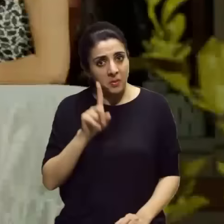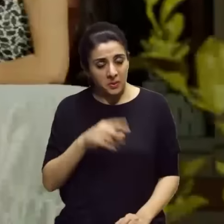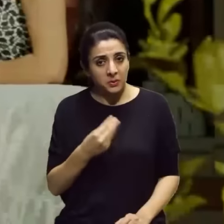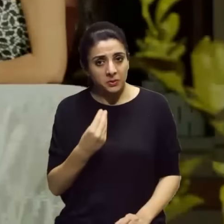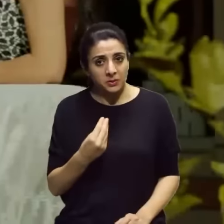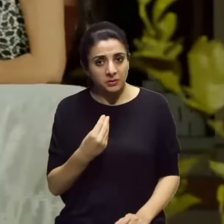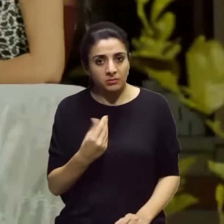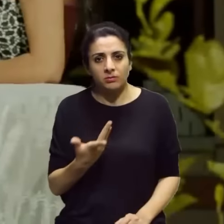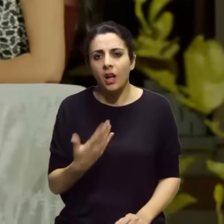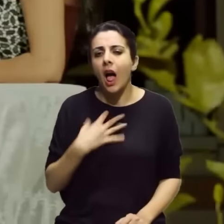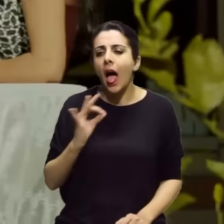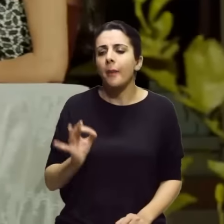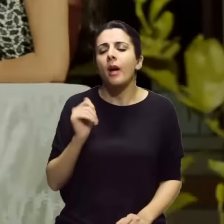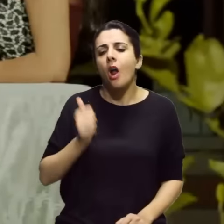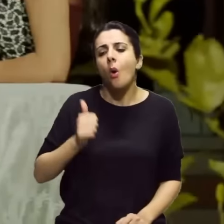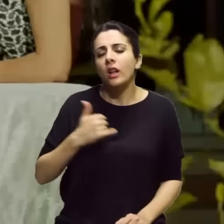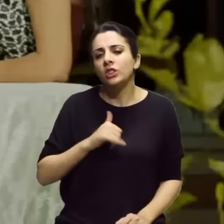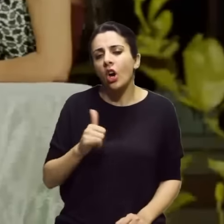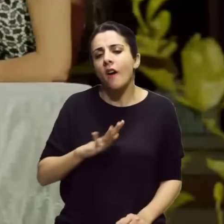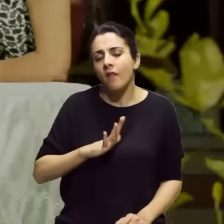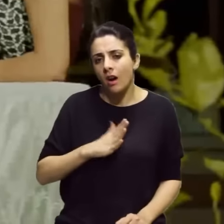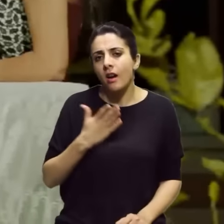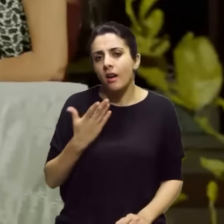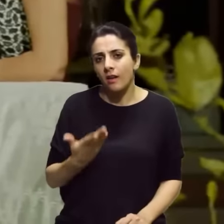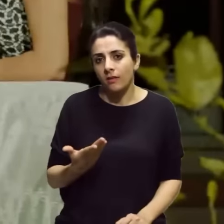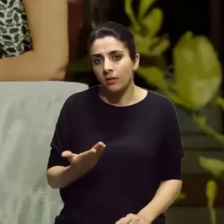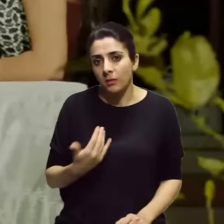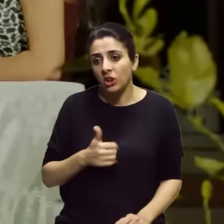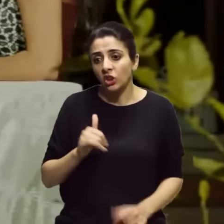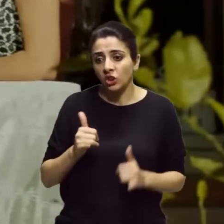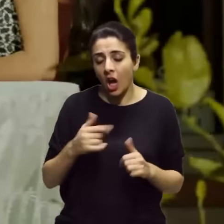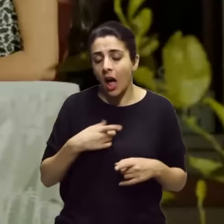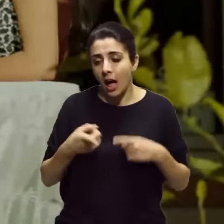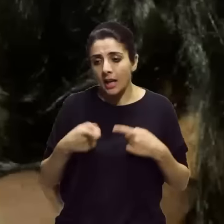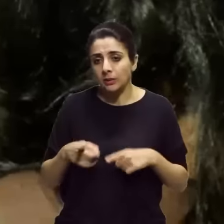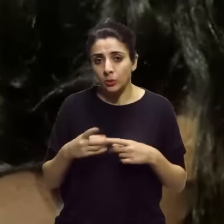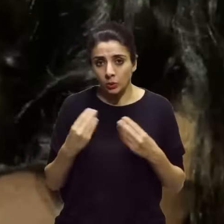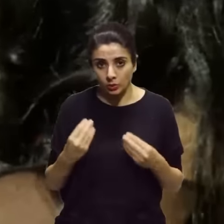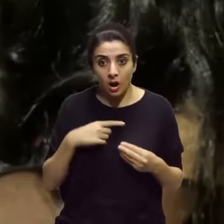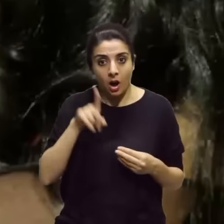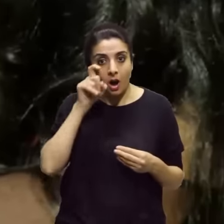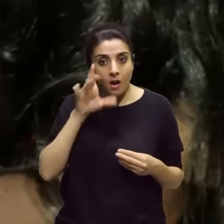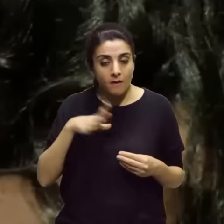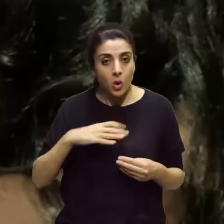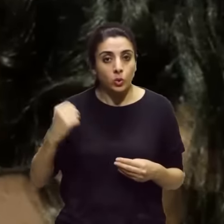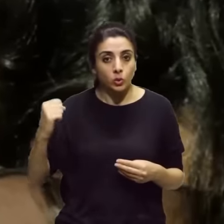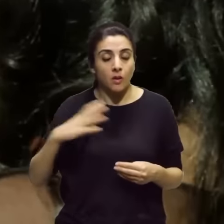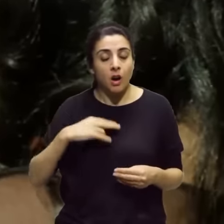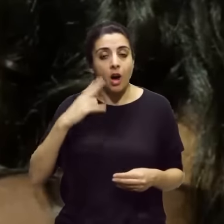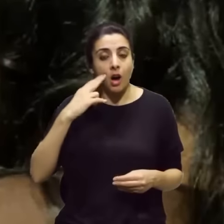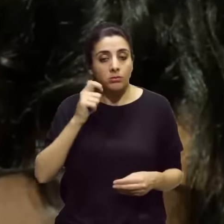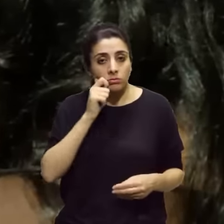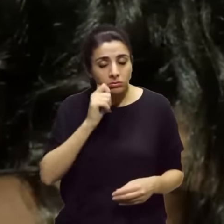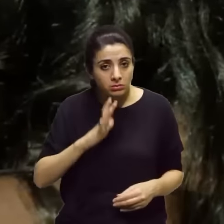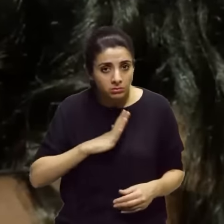bakıyorum. Ya ben zaten hep şakacıyımdır ki, değil mi Ahmet? Yani şakacı, esprili, zeki, çevik, ahlaklı. Yani